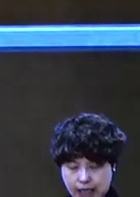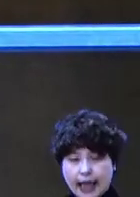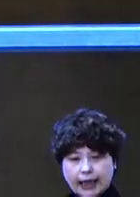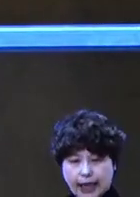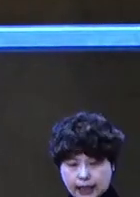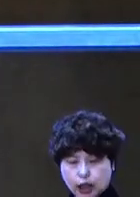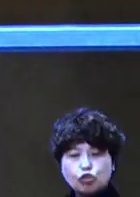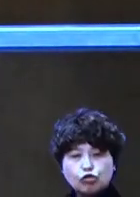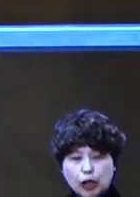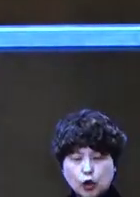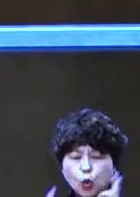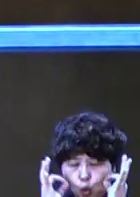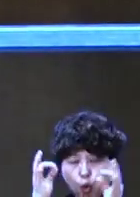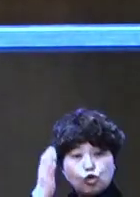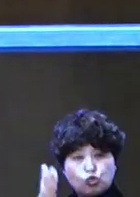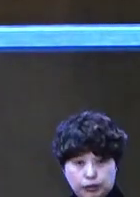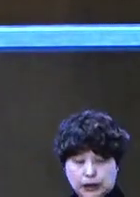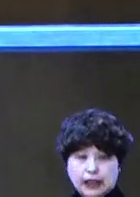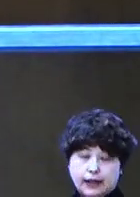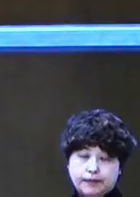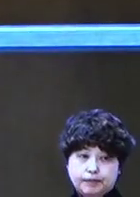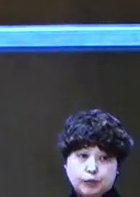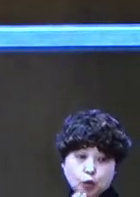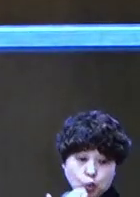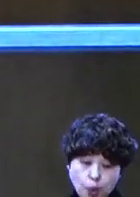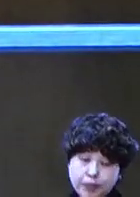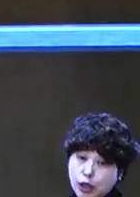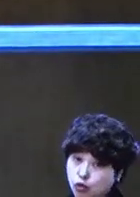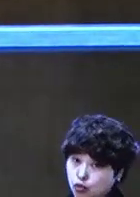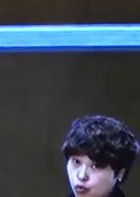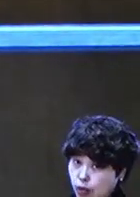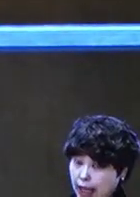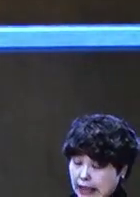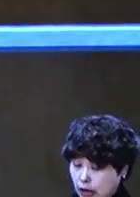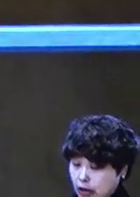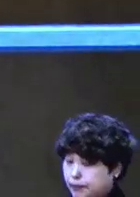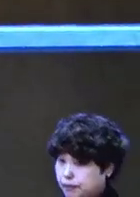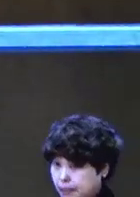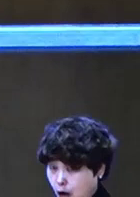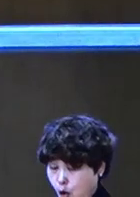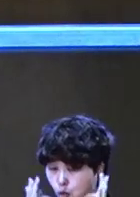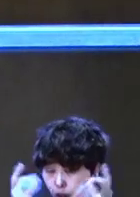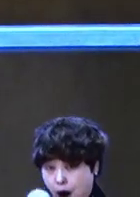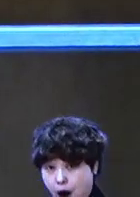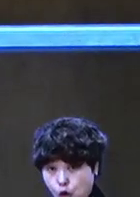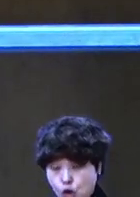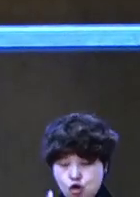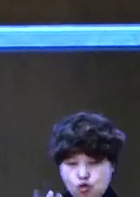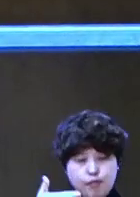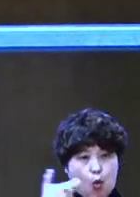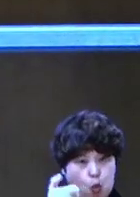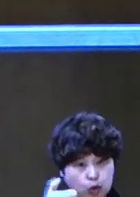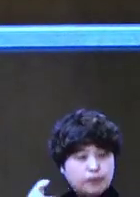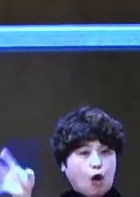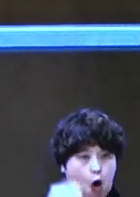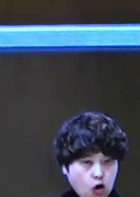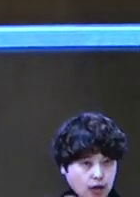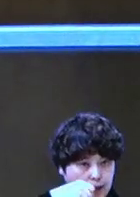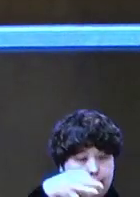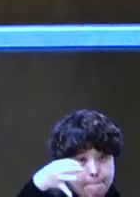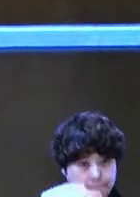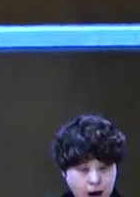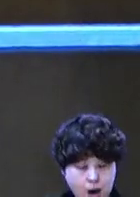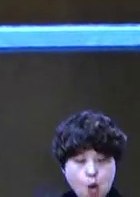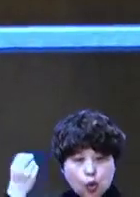최선을 다해왔습니다. 도민을 위한 정책 마련에 힘쓴 결과 650억 원의 예산을 확보, 도내